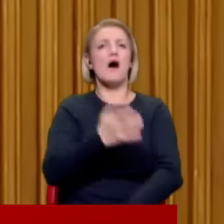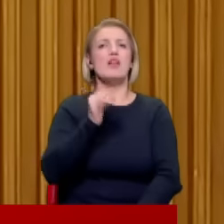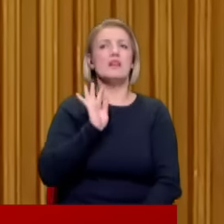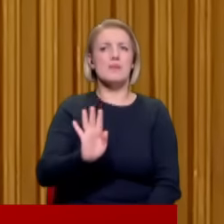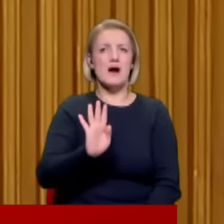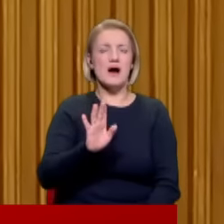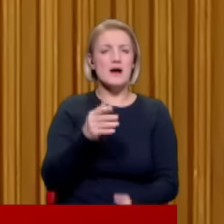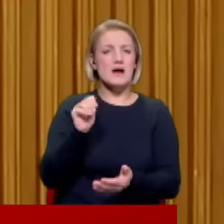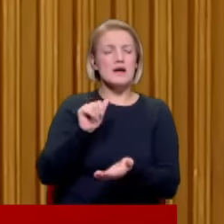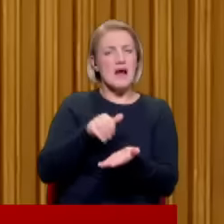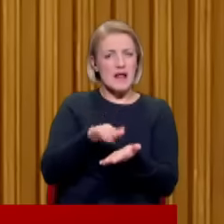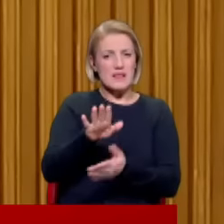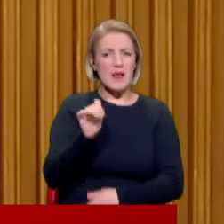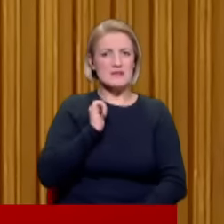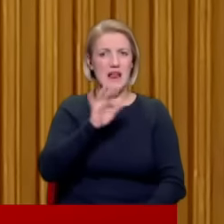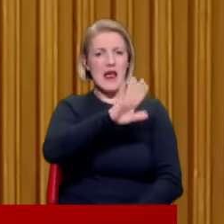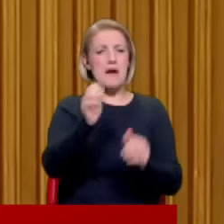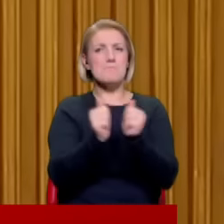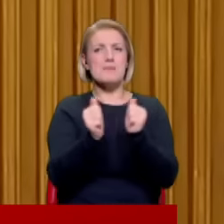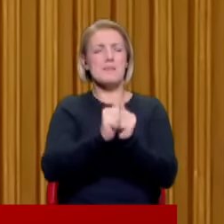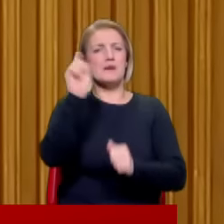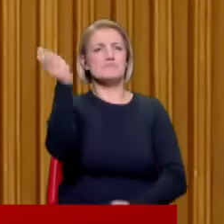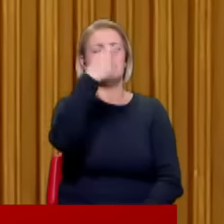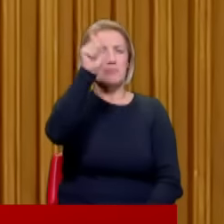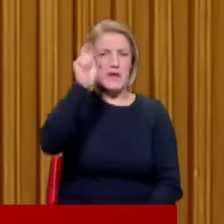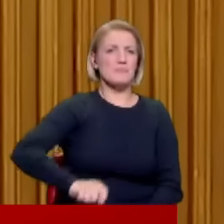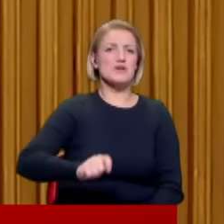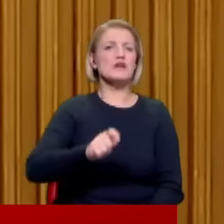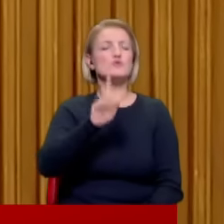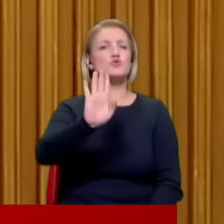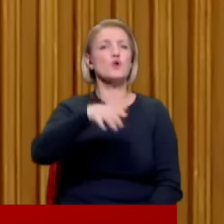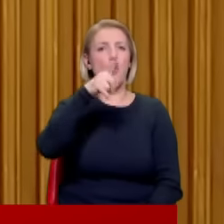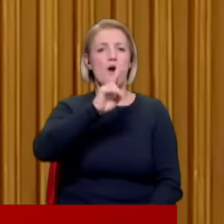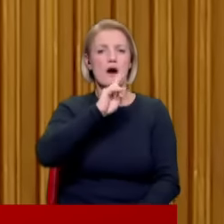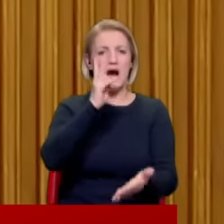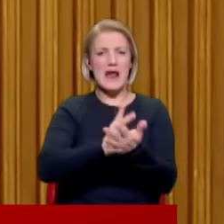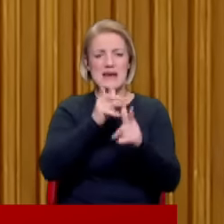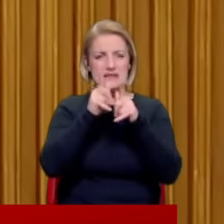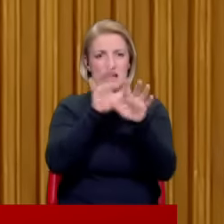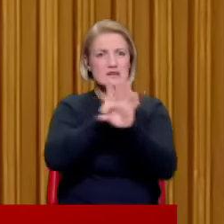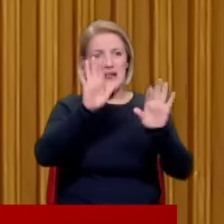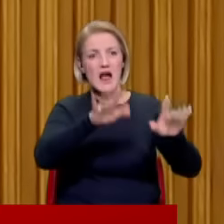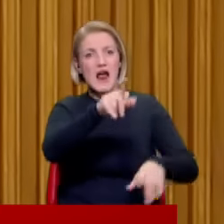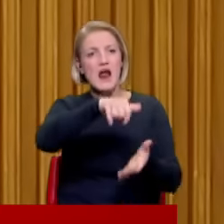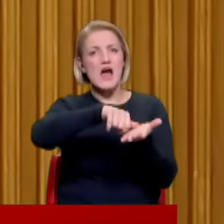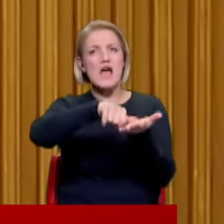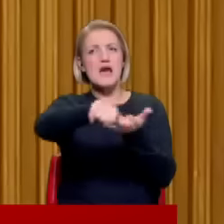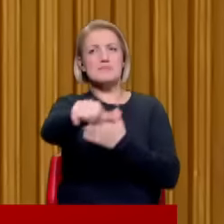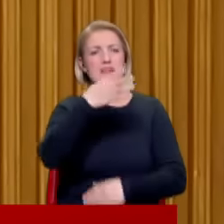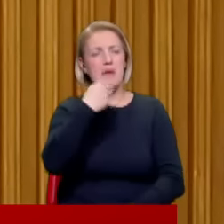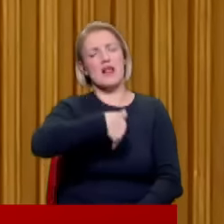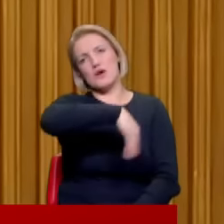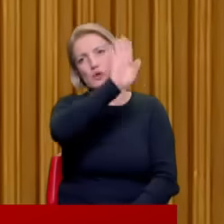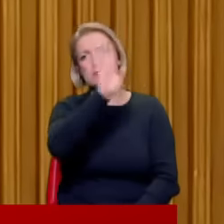atılan teğmenlere hep beraber kılıç töreni yaptıracaksın. Sonra o karara sessiz kalanların hepsini